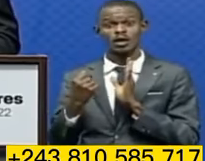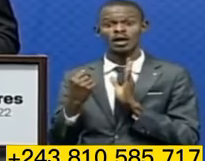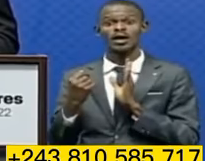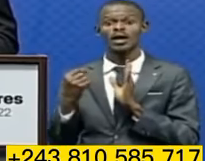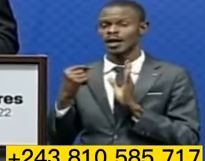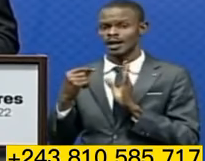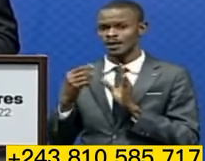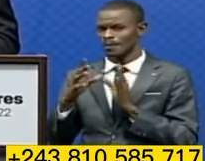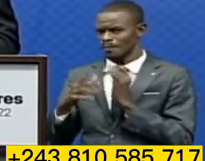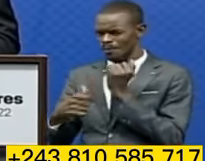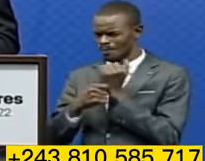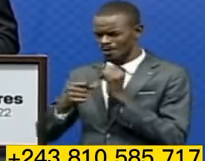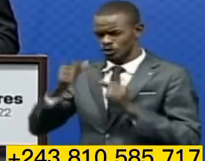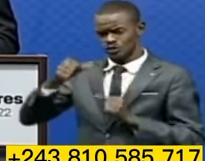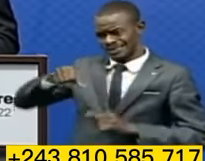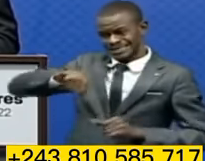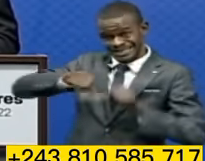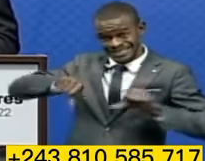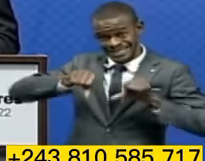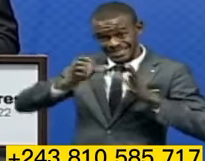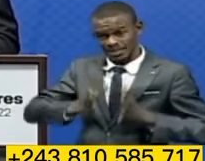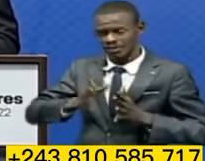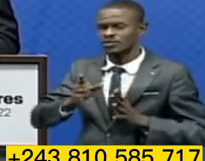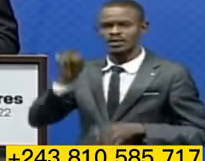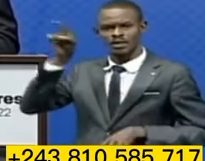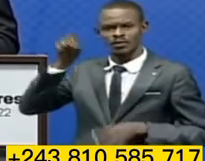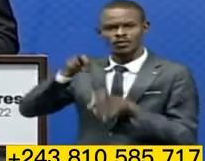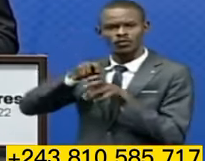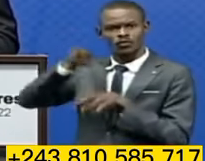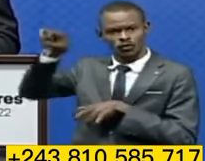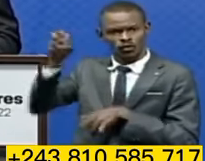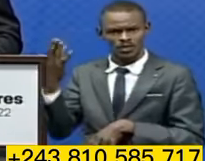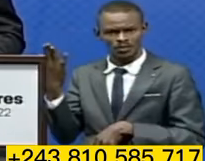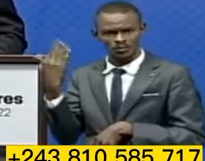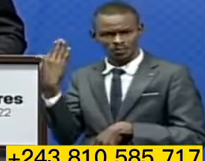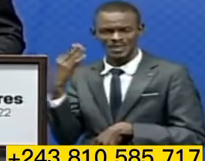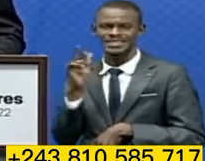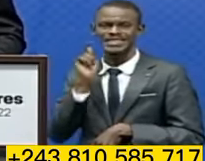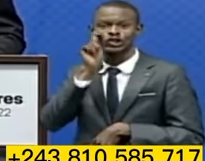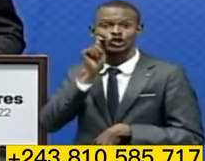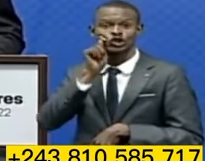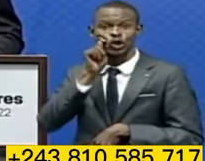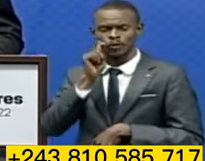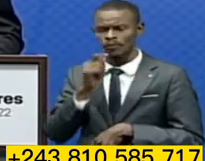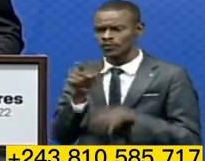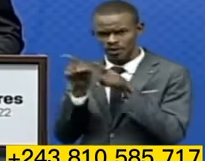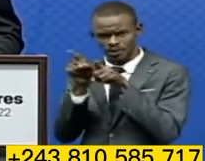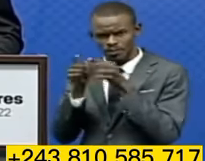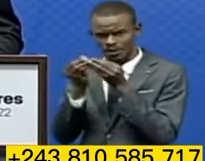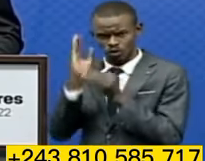de scientifiques à Yangambi et l'organisation de la pré-COP27 prévue au mois d'octobre prochain à Kinshasa.